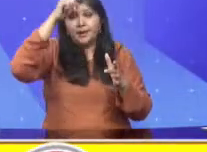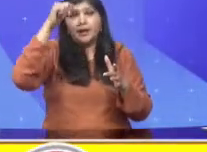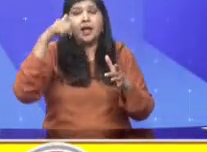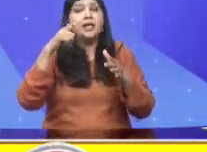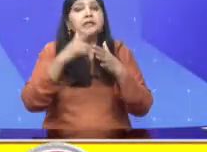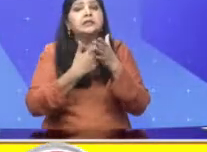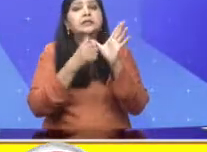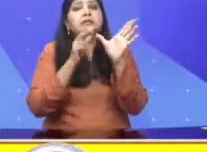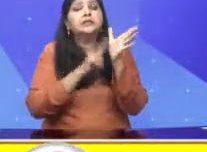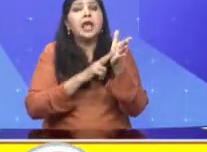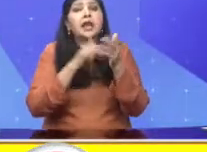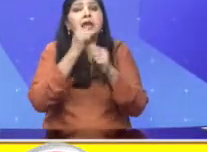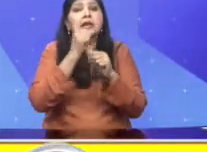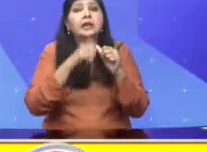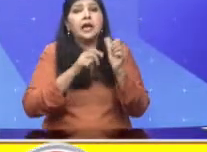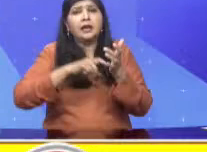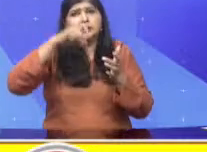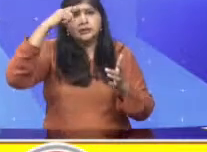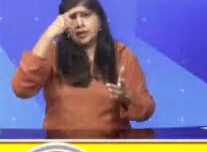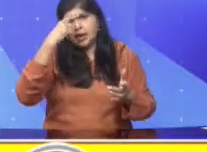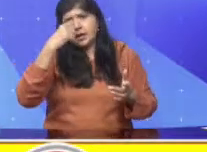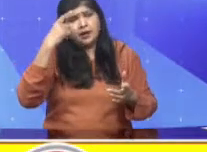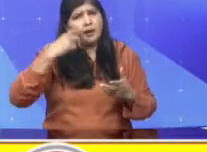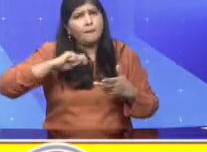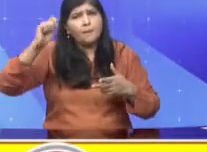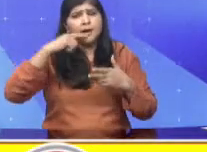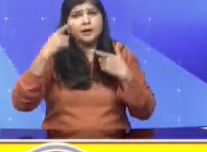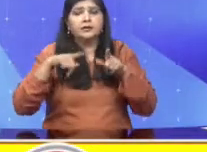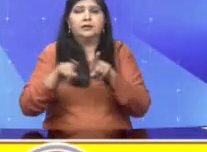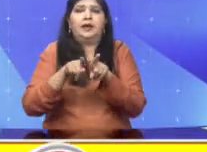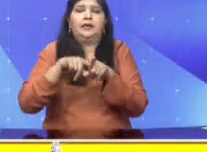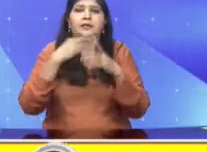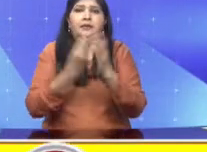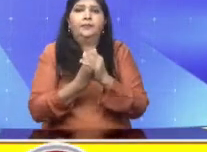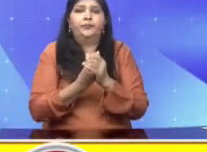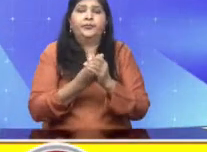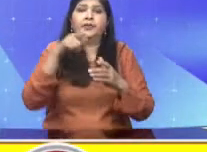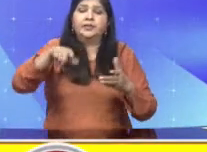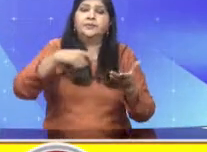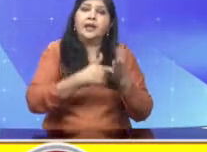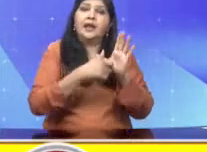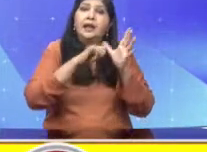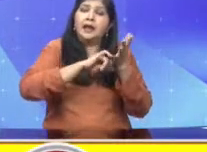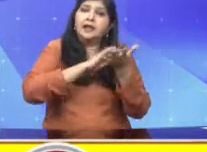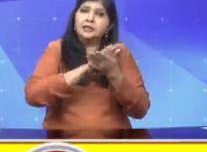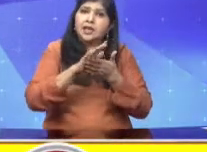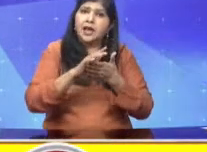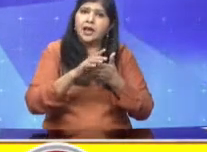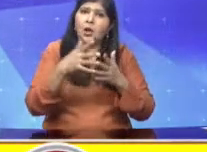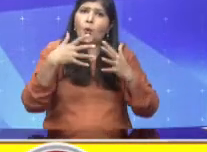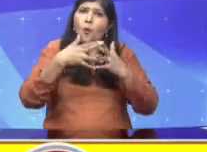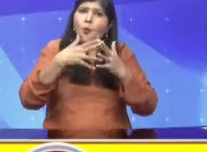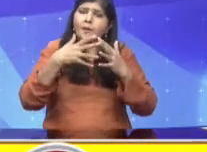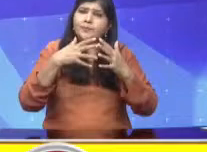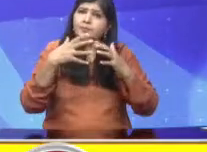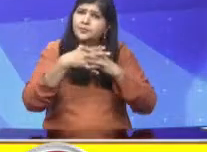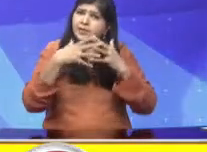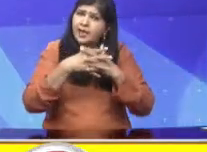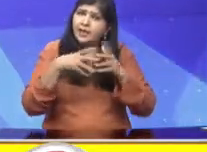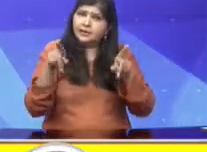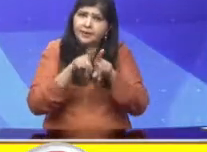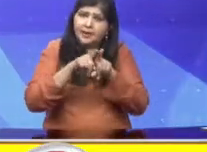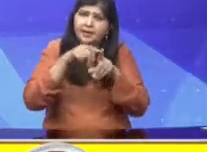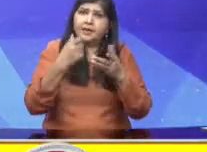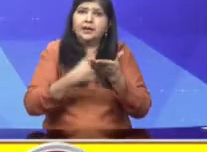लिए एक वेबसाइट भी बनाई गई है, राष्ट्रगान.in, इस वेबसाइट के मदद से आप